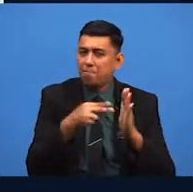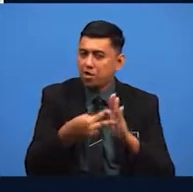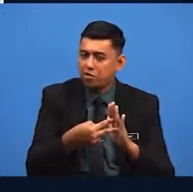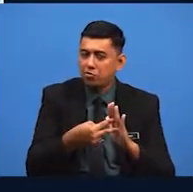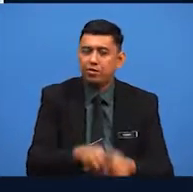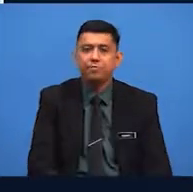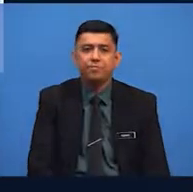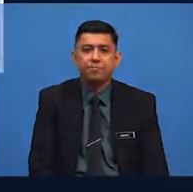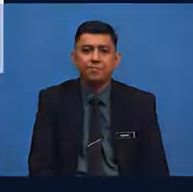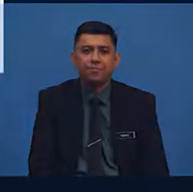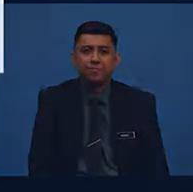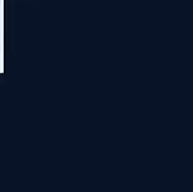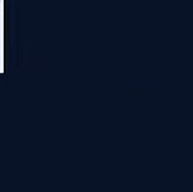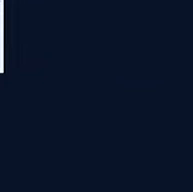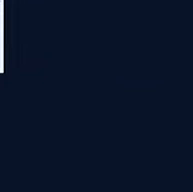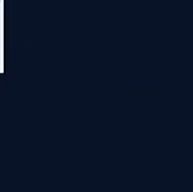tertentu.